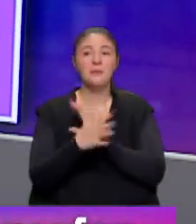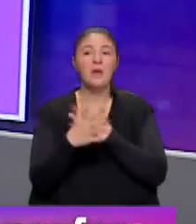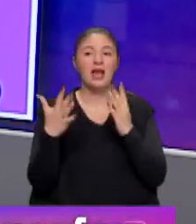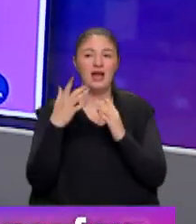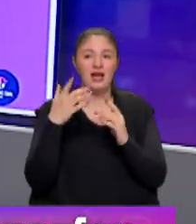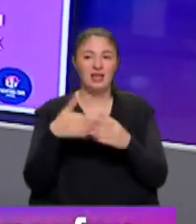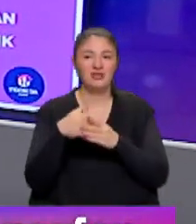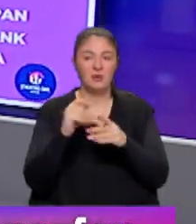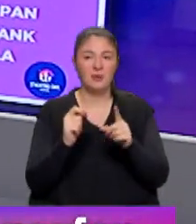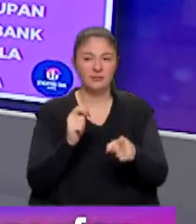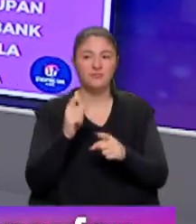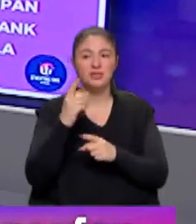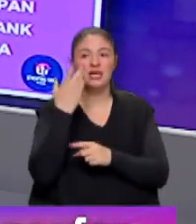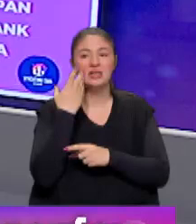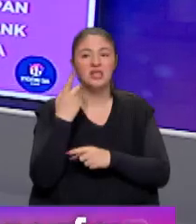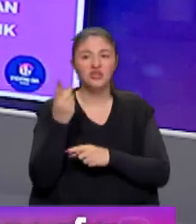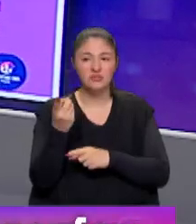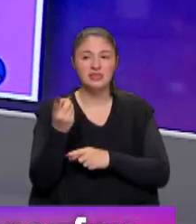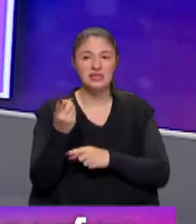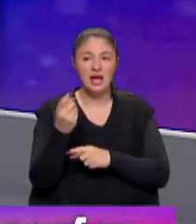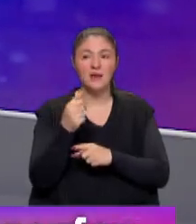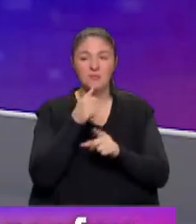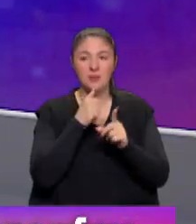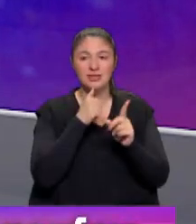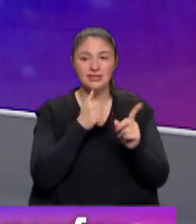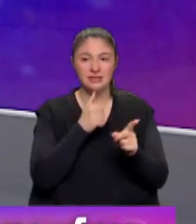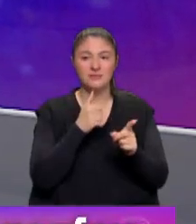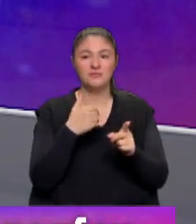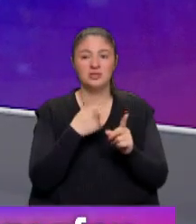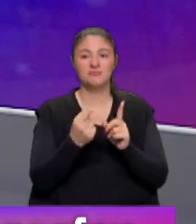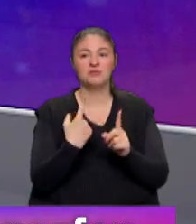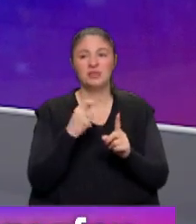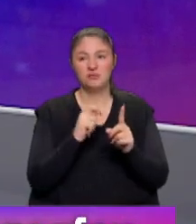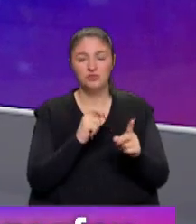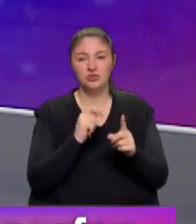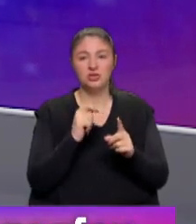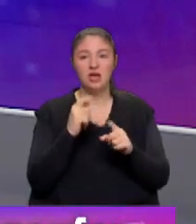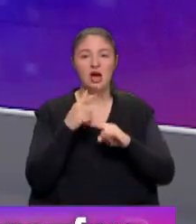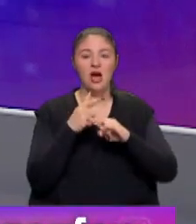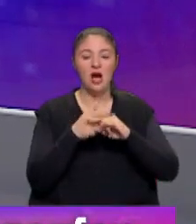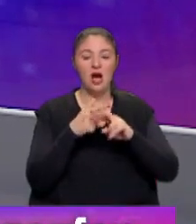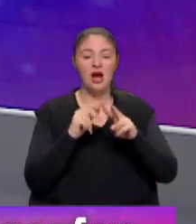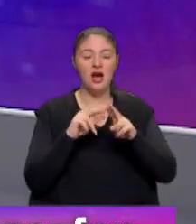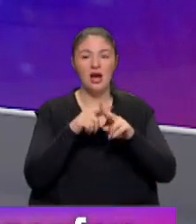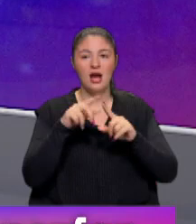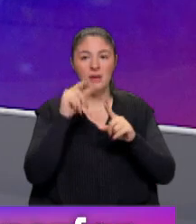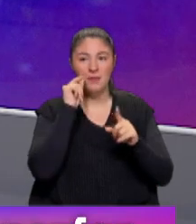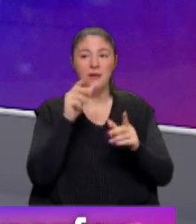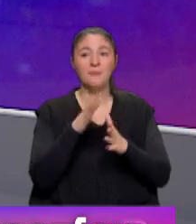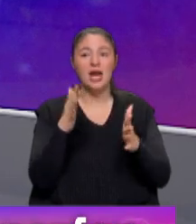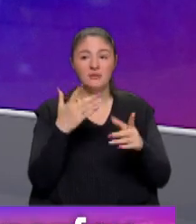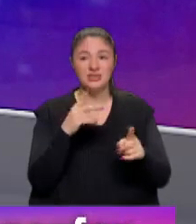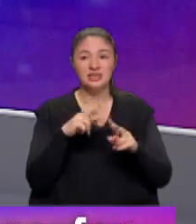ile tanıştıralım. Bir izleyicimiz de babası da bize mesaj göndermiş. Hakan Kupan,